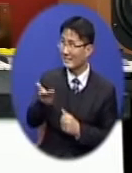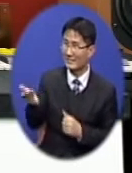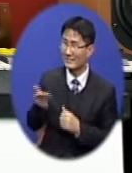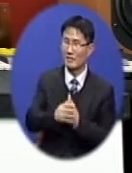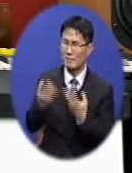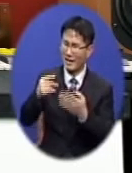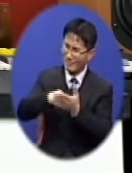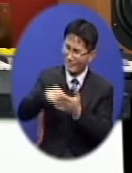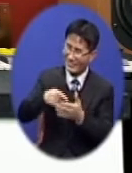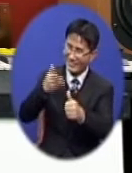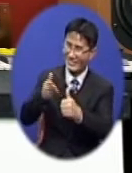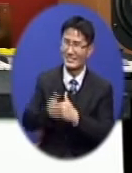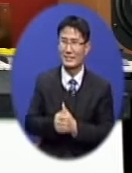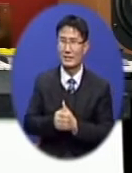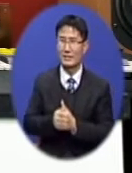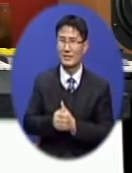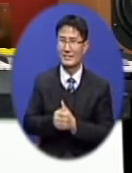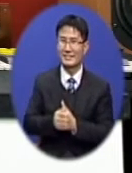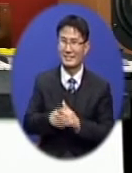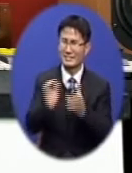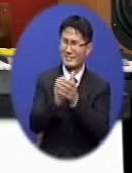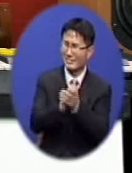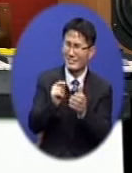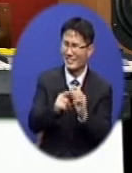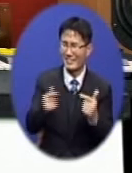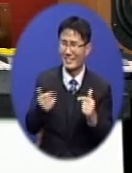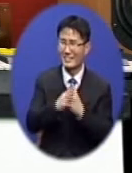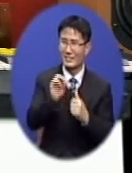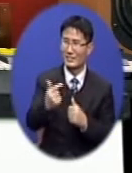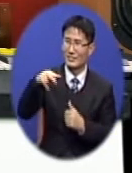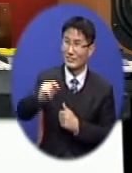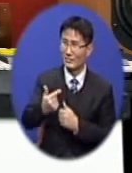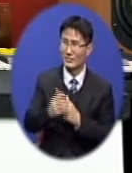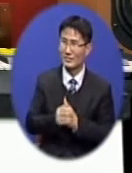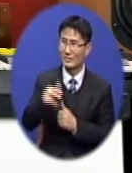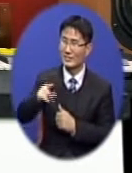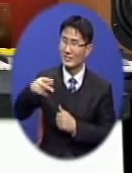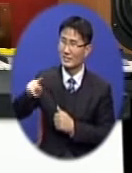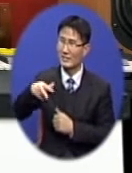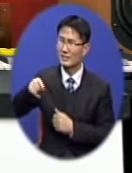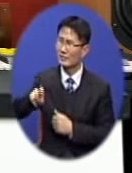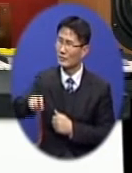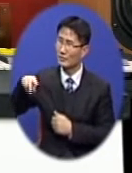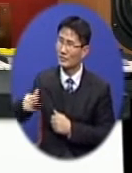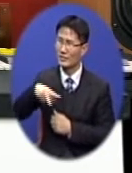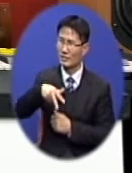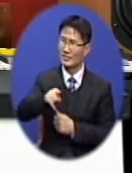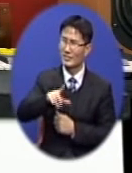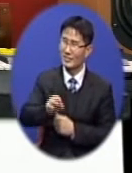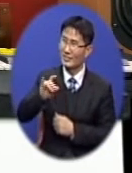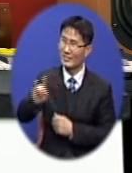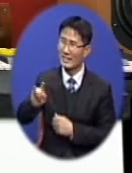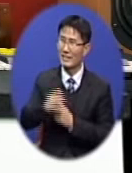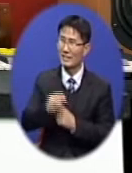많이 좀 눌러주세요. 네. 우리 깨복쟁이 네. 친구들 응. 연순이, 응. 정자, 점순이, 점해, 응. 응.